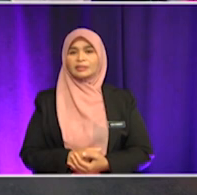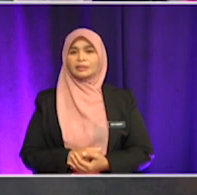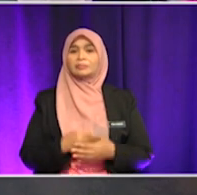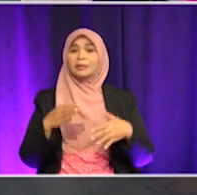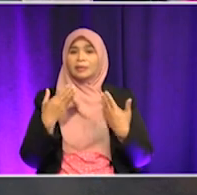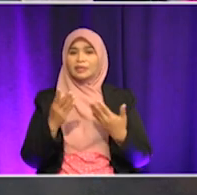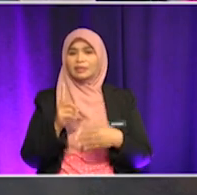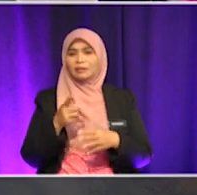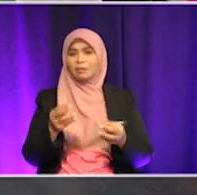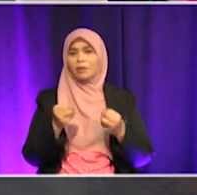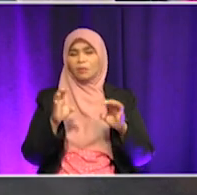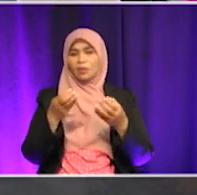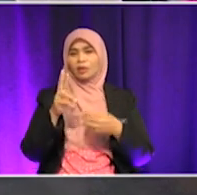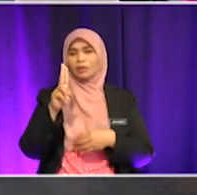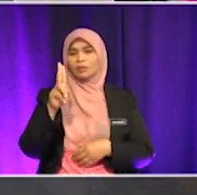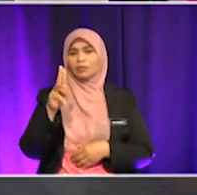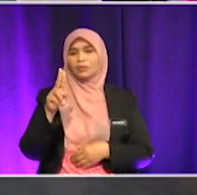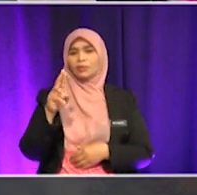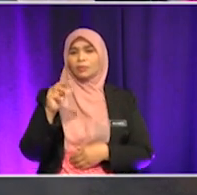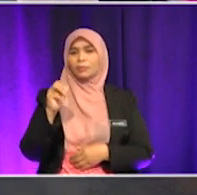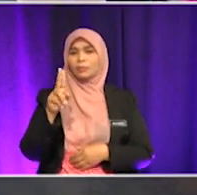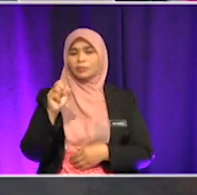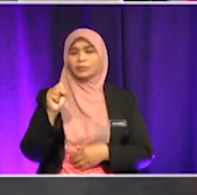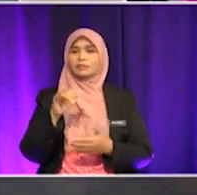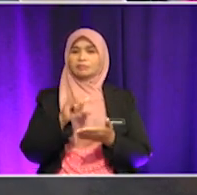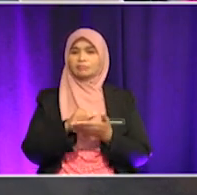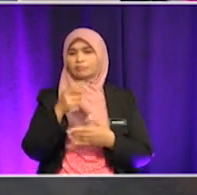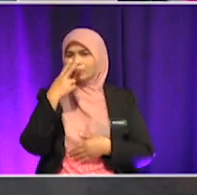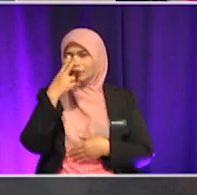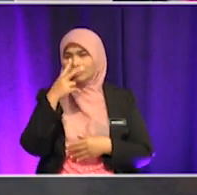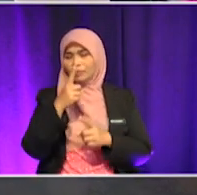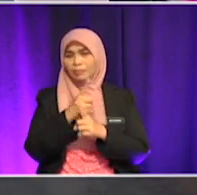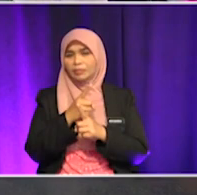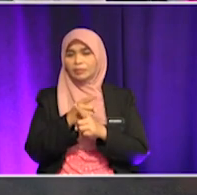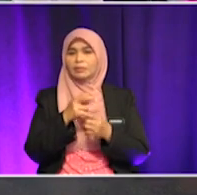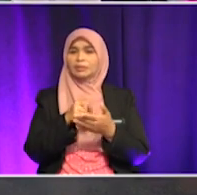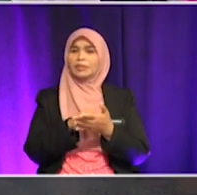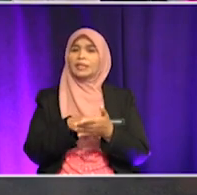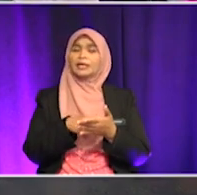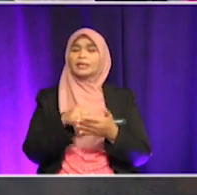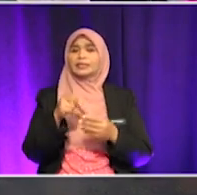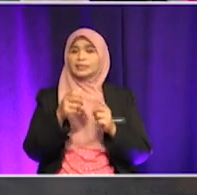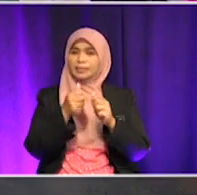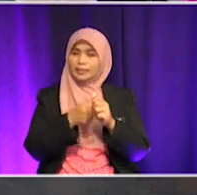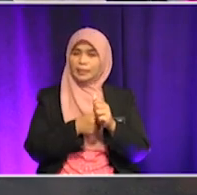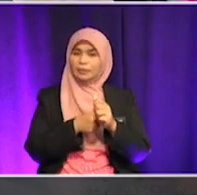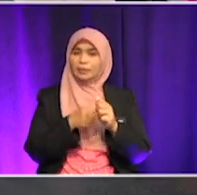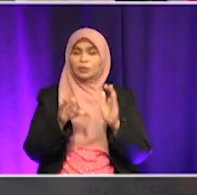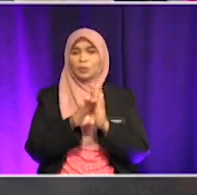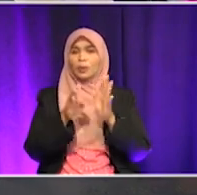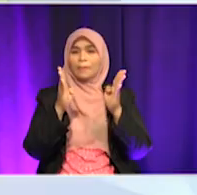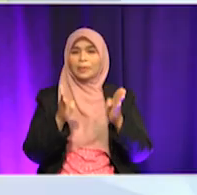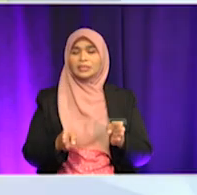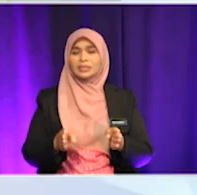rumus? Okay, perhatikan betul-betul dia punya nilai setiap bangsa Cina kan? Okay,